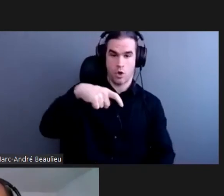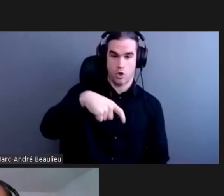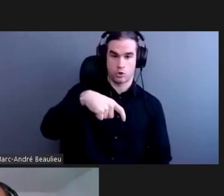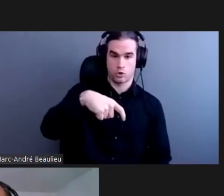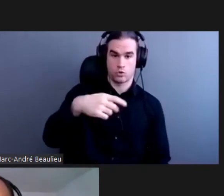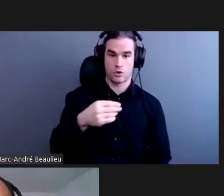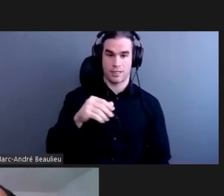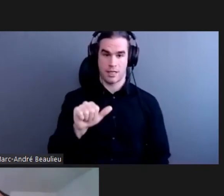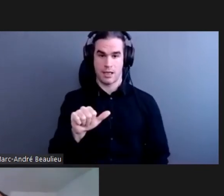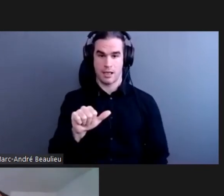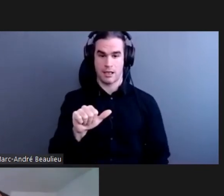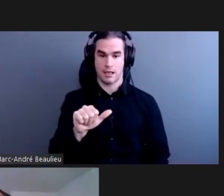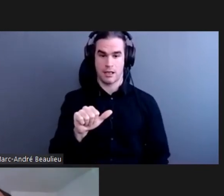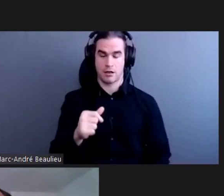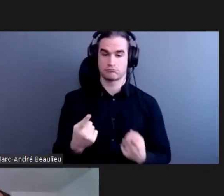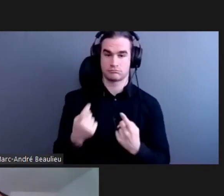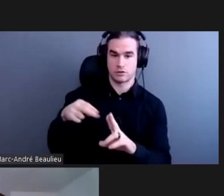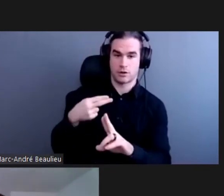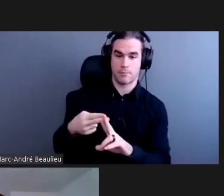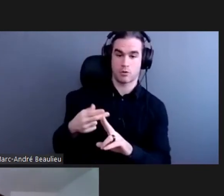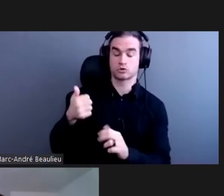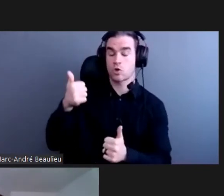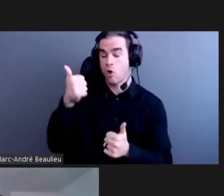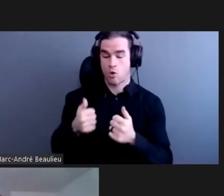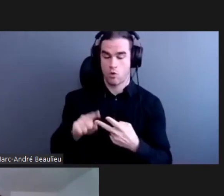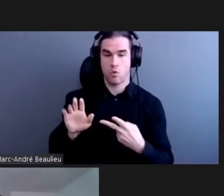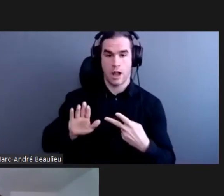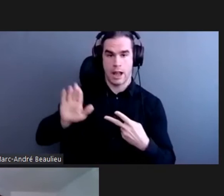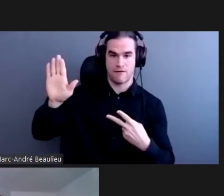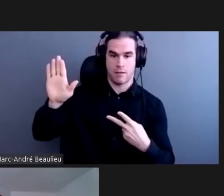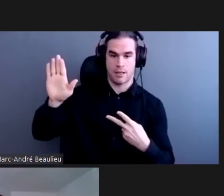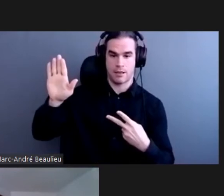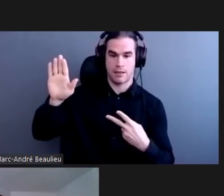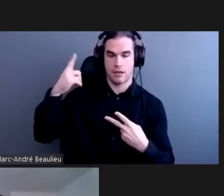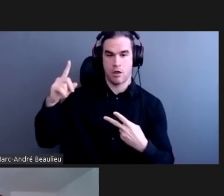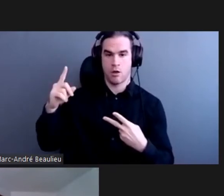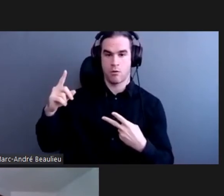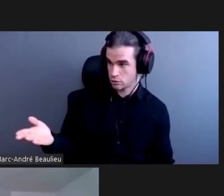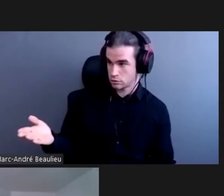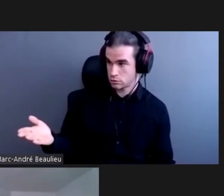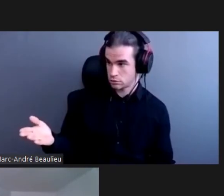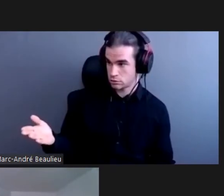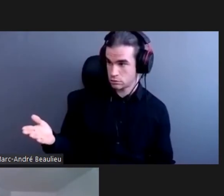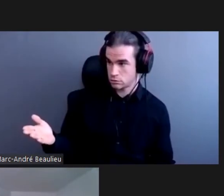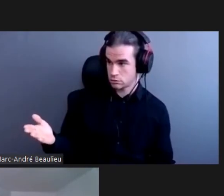écrite ou de lever la main pour demander le droit de parole. Alors, la parole est à Madame